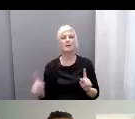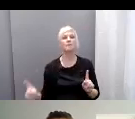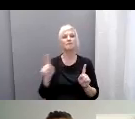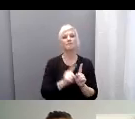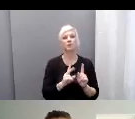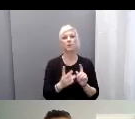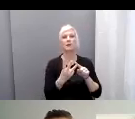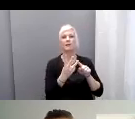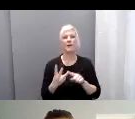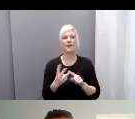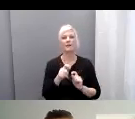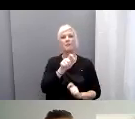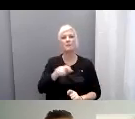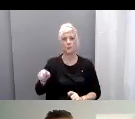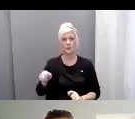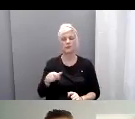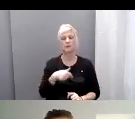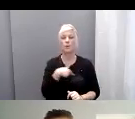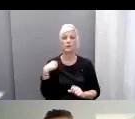här samspelet som vi kommer att belysa.